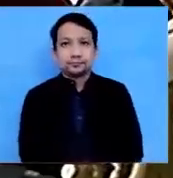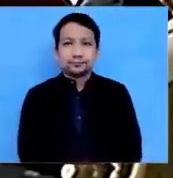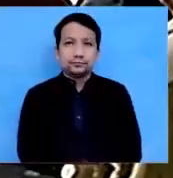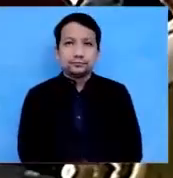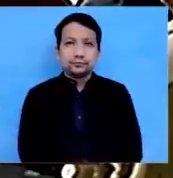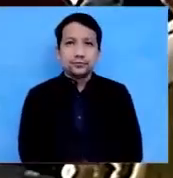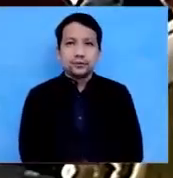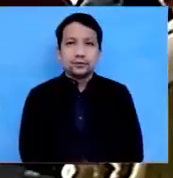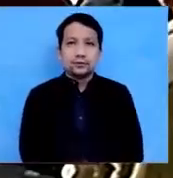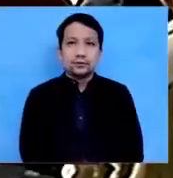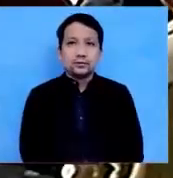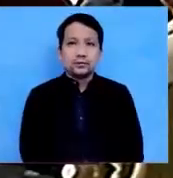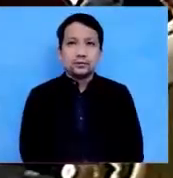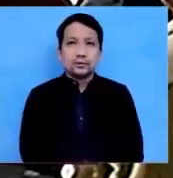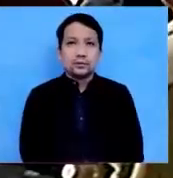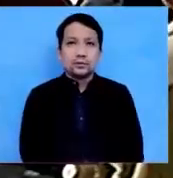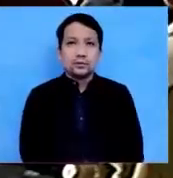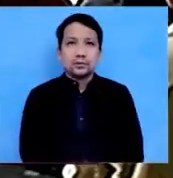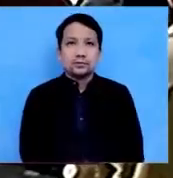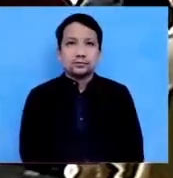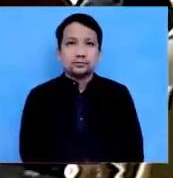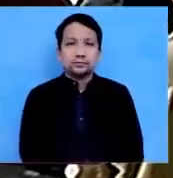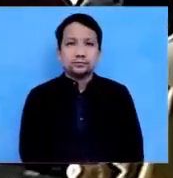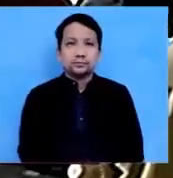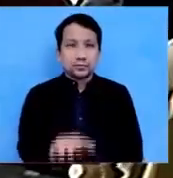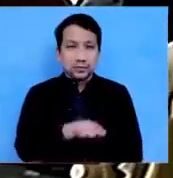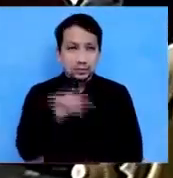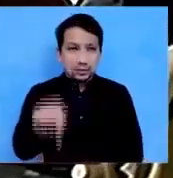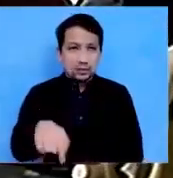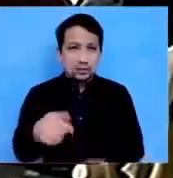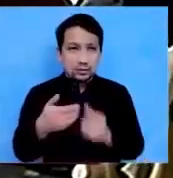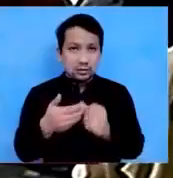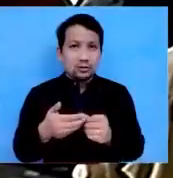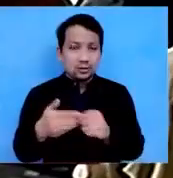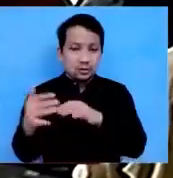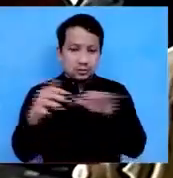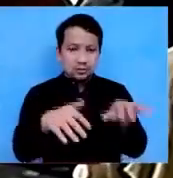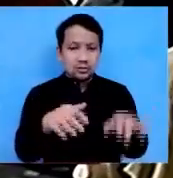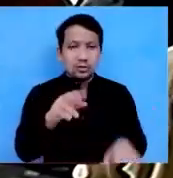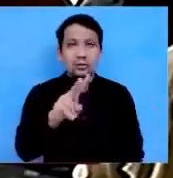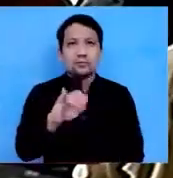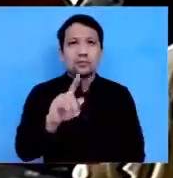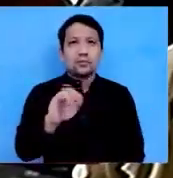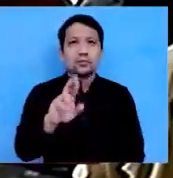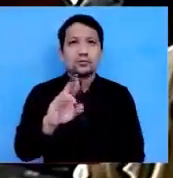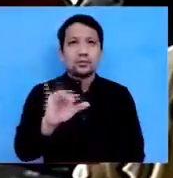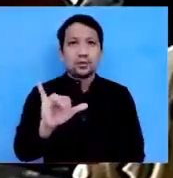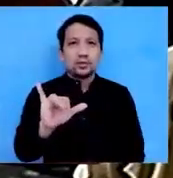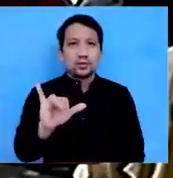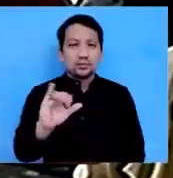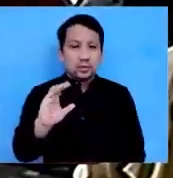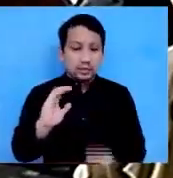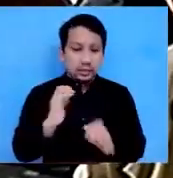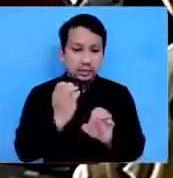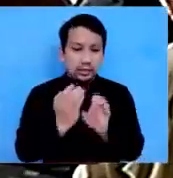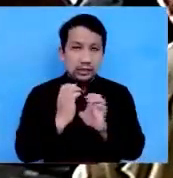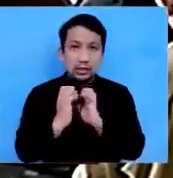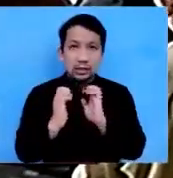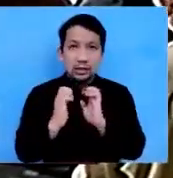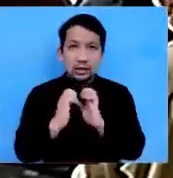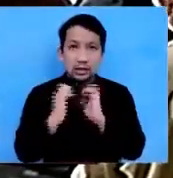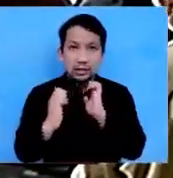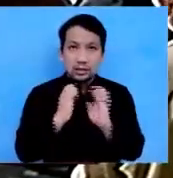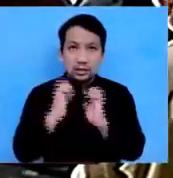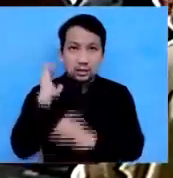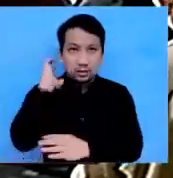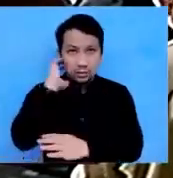Mayan, patuloy pa rin ang pagdating ng mga pasahero dito sa Victory Liner Bus Terminal sa EDSA Cubao. Pero hindi gaya ng mga nakaraang